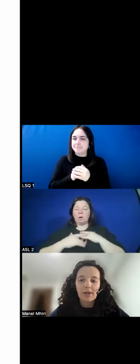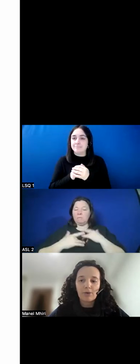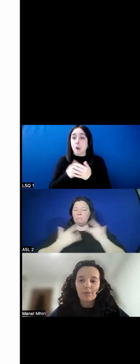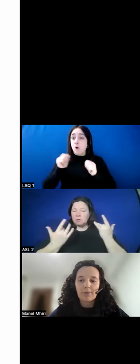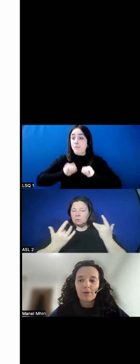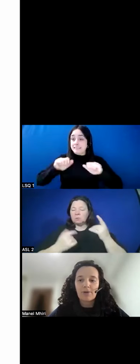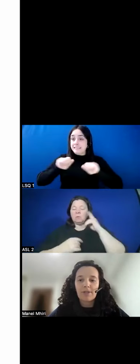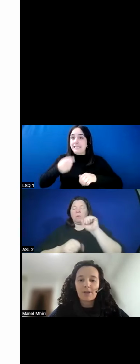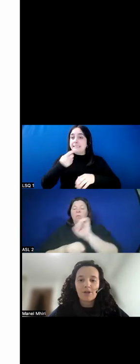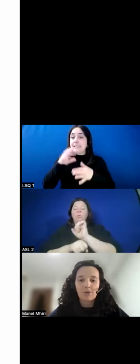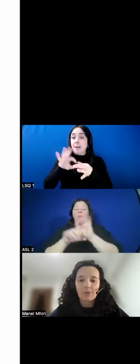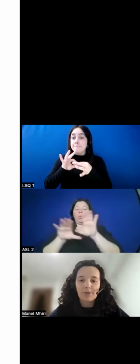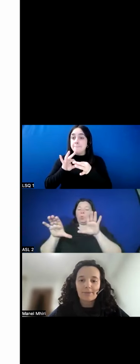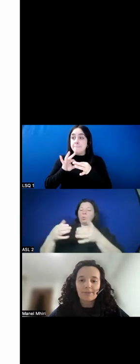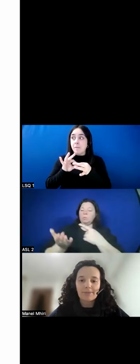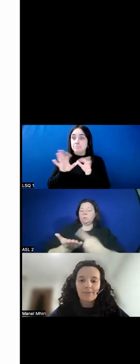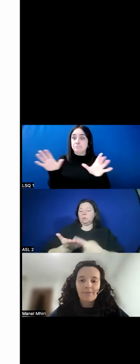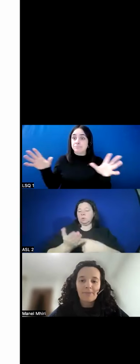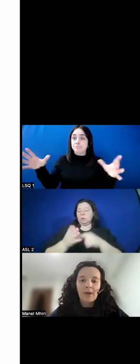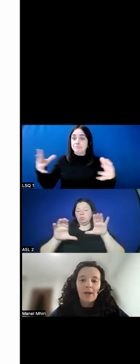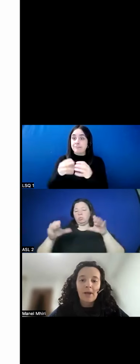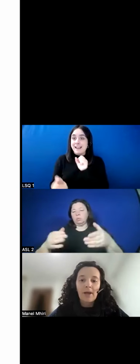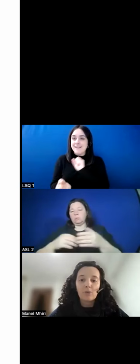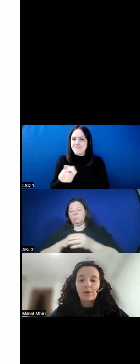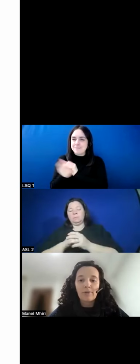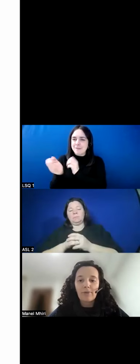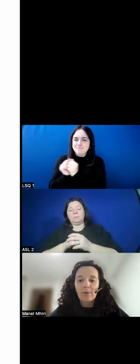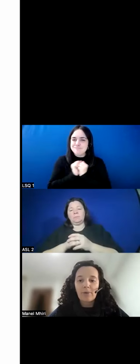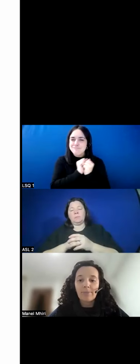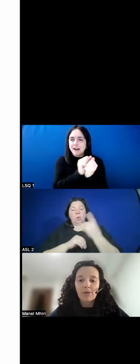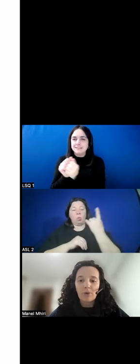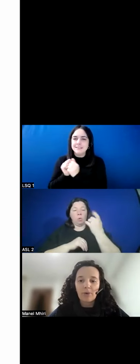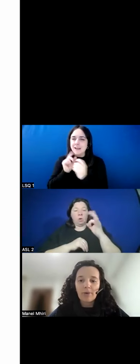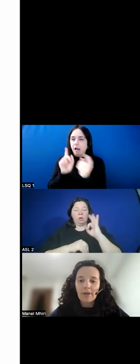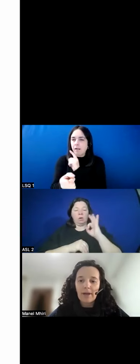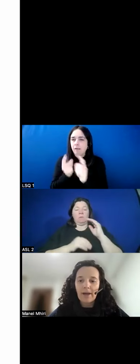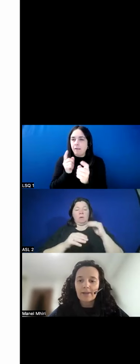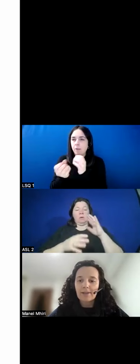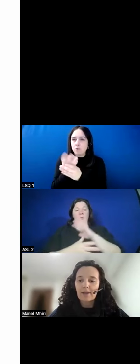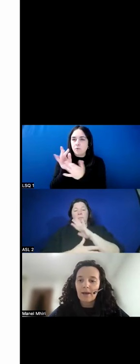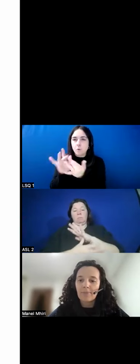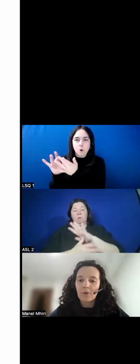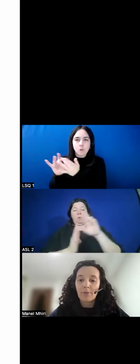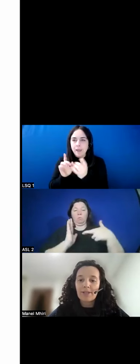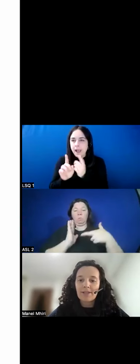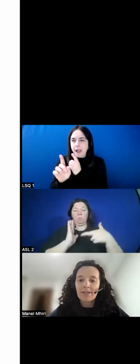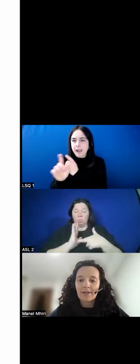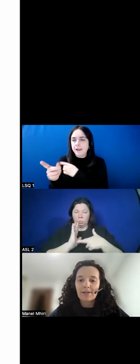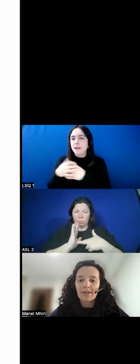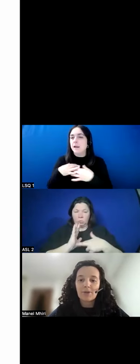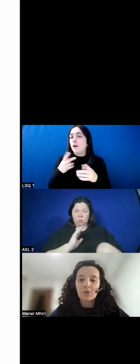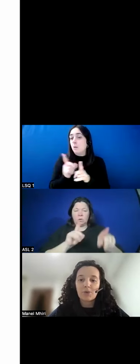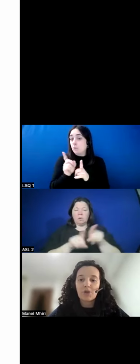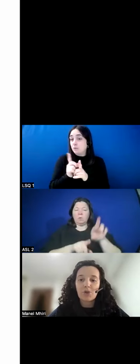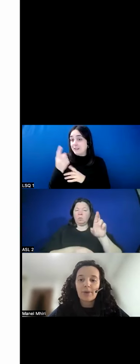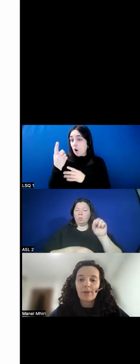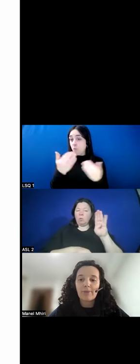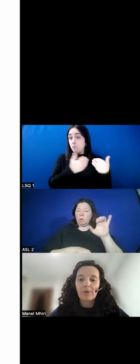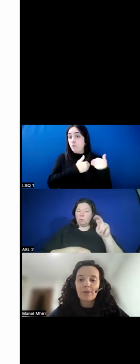à des événements, des groupes de discussion. Et un de nos rôles